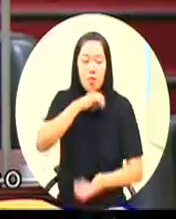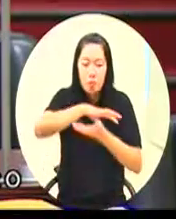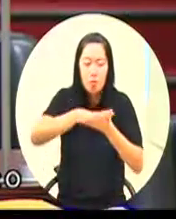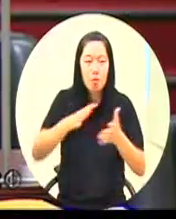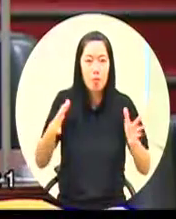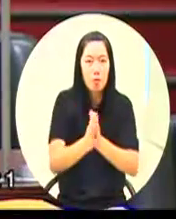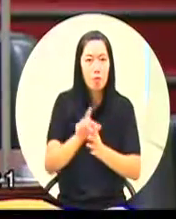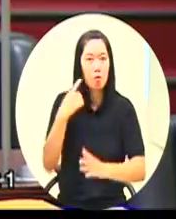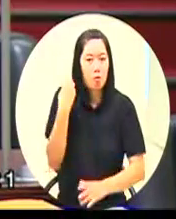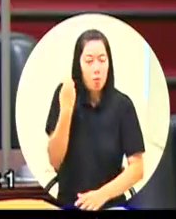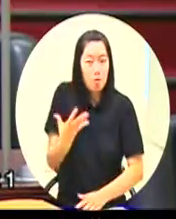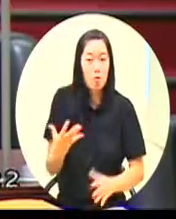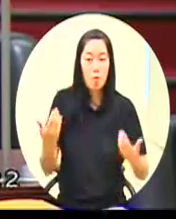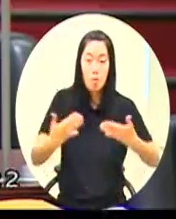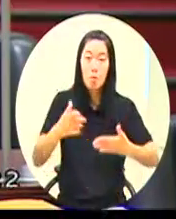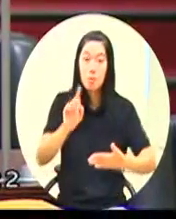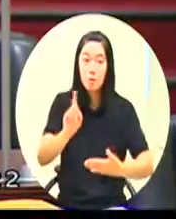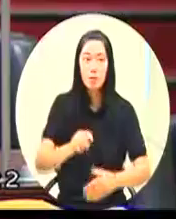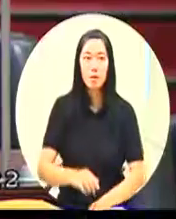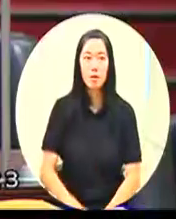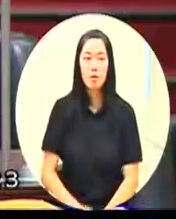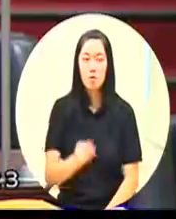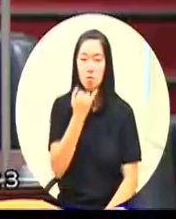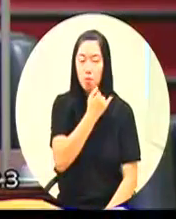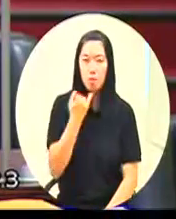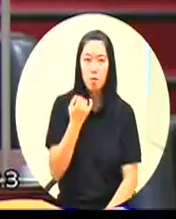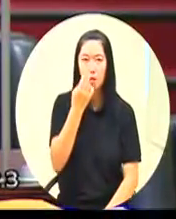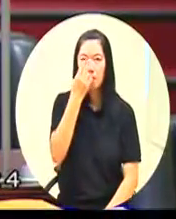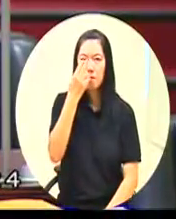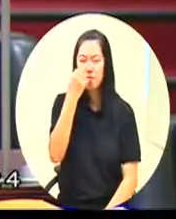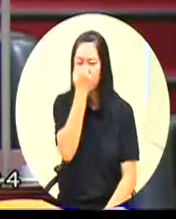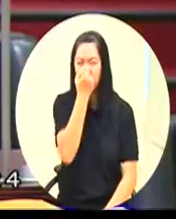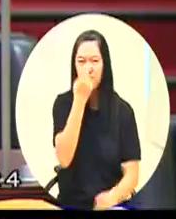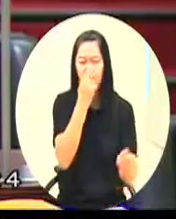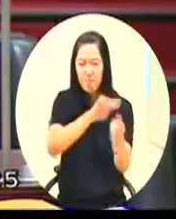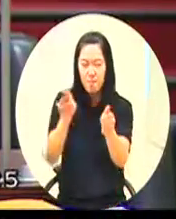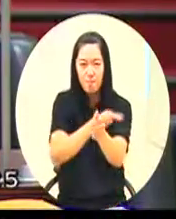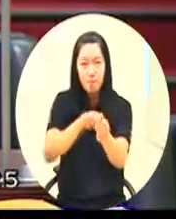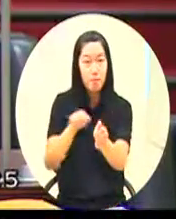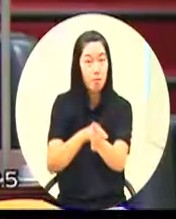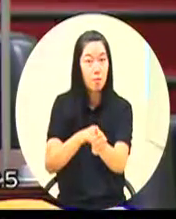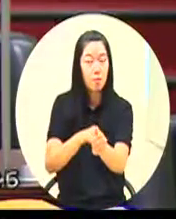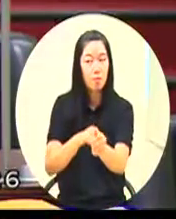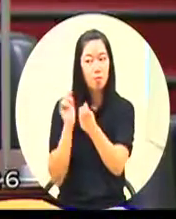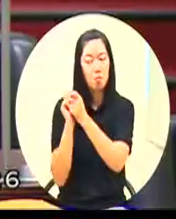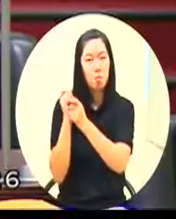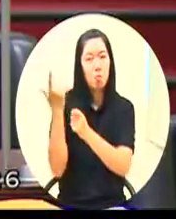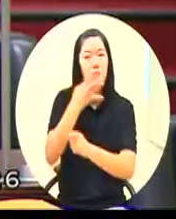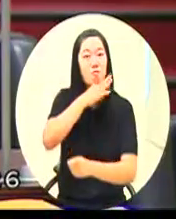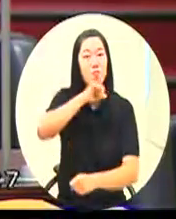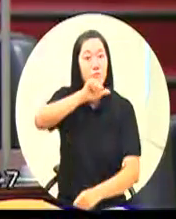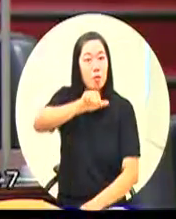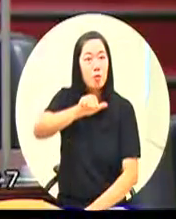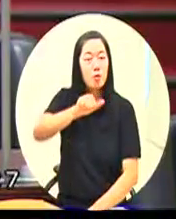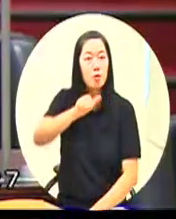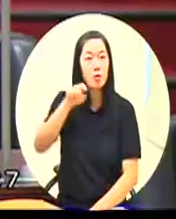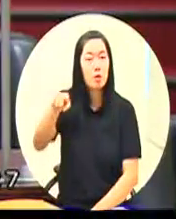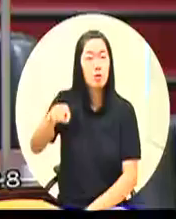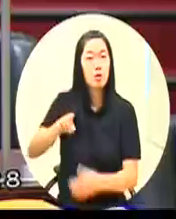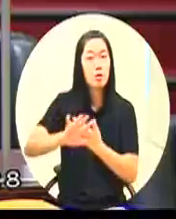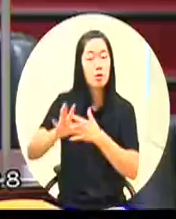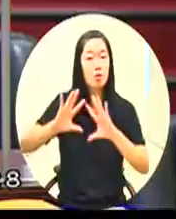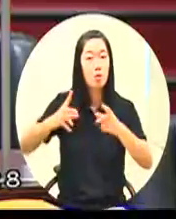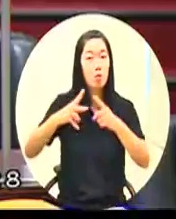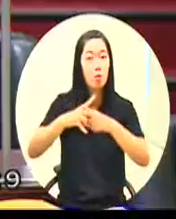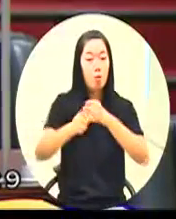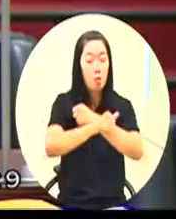的问题，好，可是有霸凌的问题。好，前不久有一个5岁的小朋友被小学5、6年级的女生就在